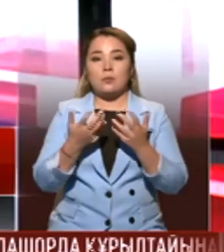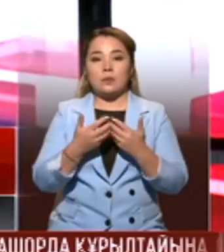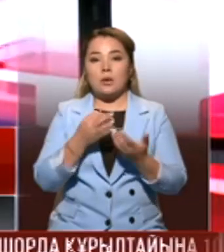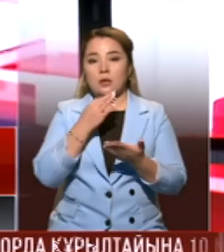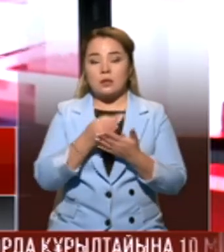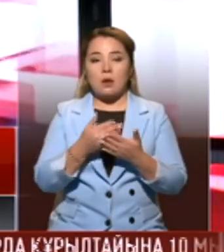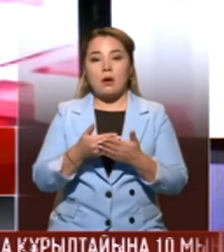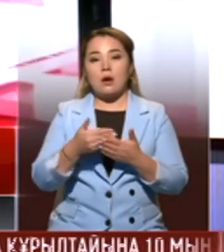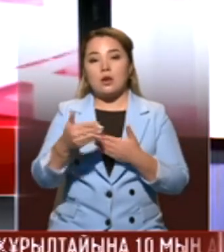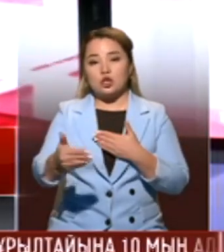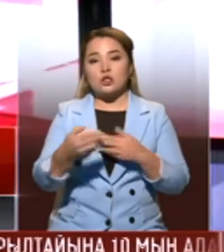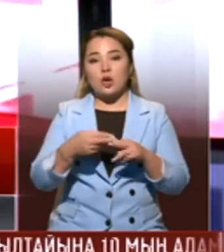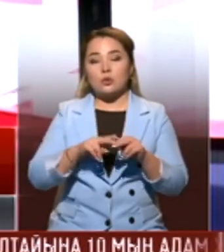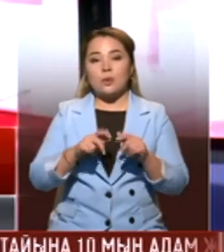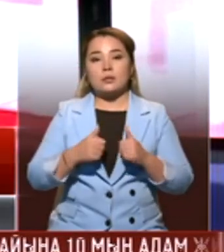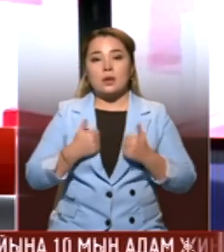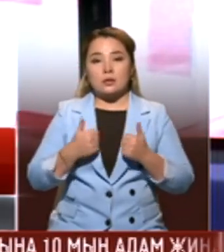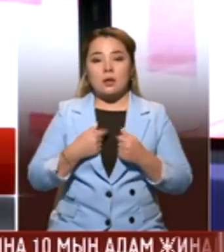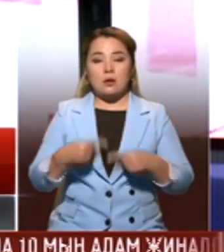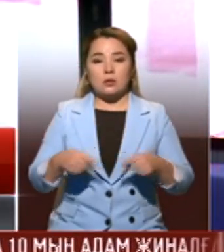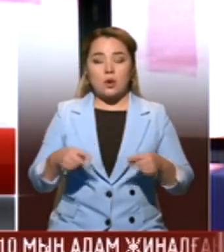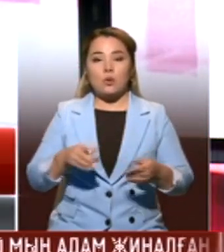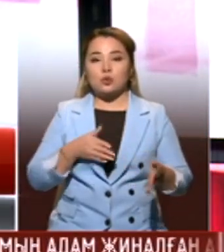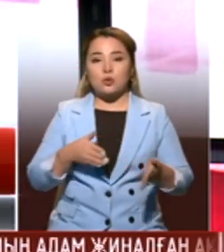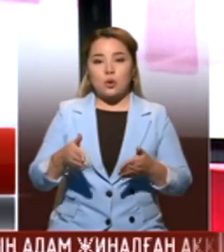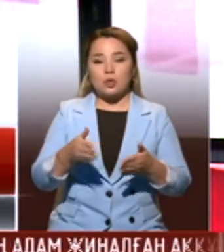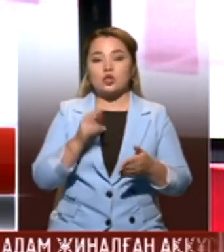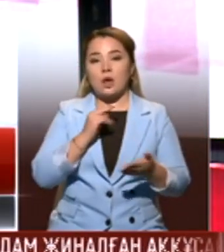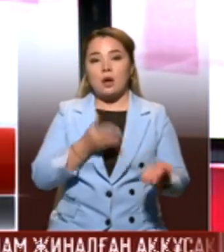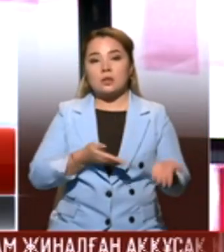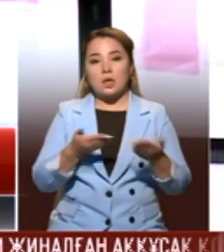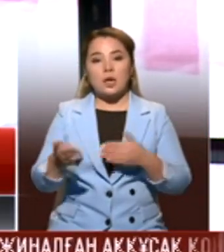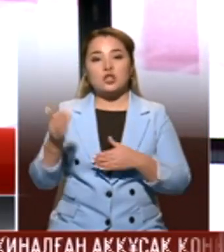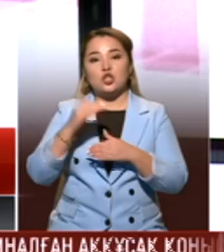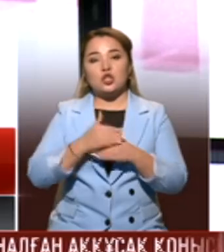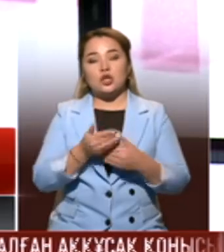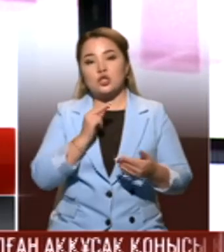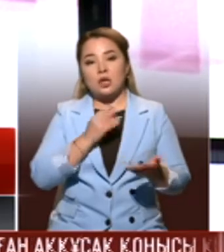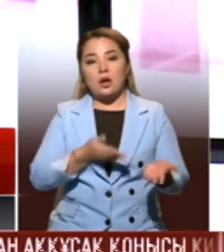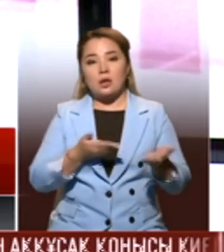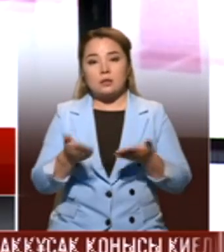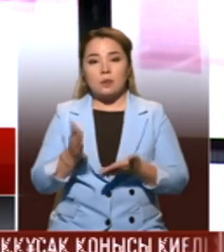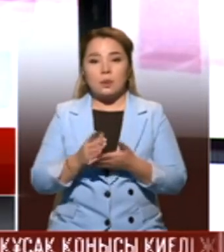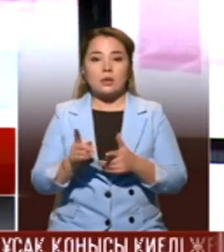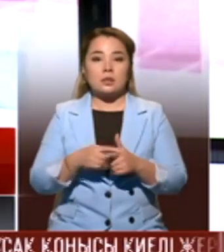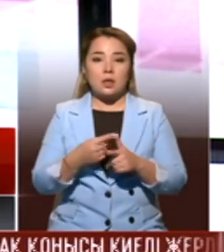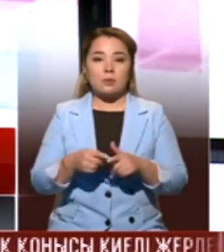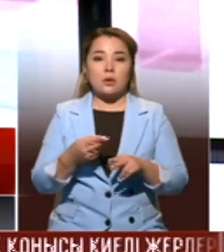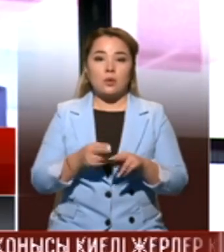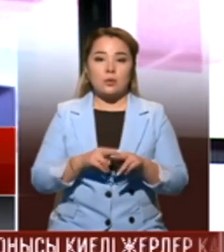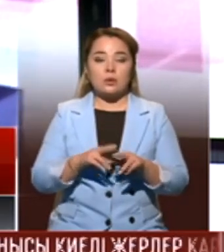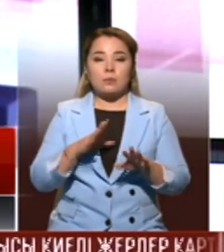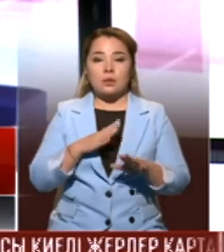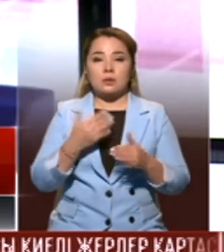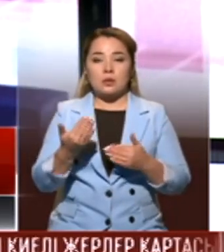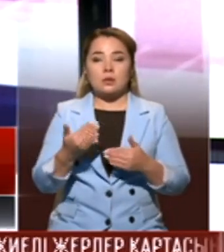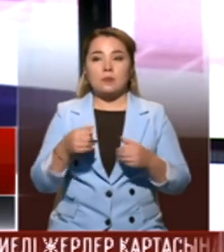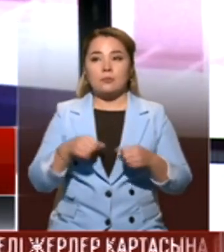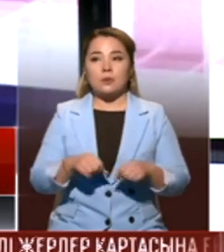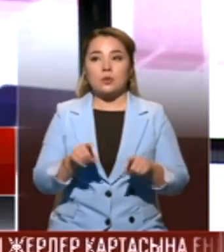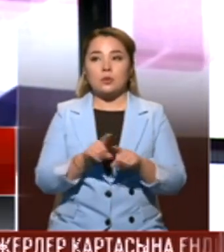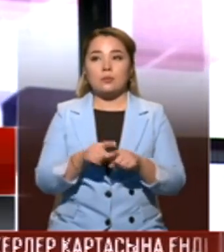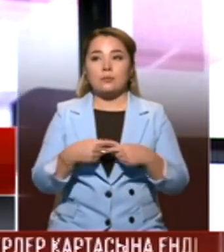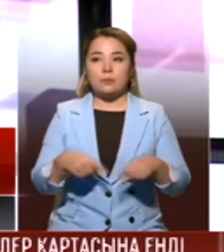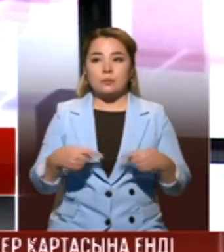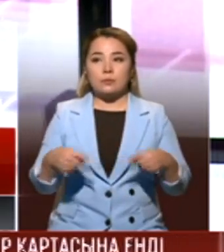барынша алшақтатуға тырысады. Әр түрлі жолдармен. Бірде шайға шақырады, кешкі шайға шақырады. Немесе сол жерде бір провокациялық жаңағындай